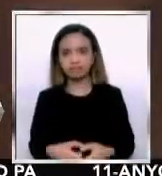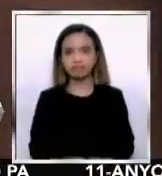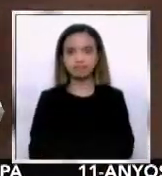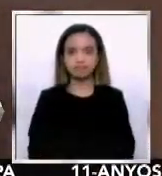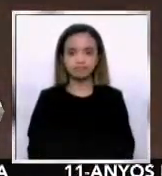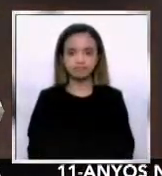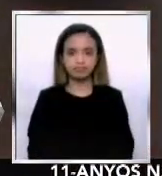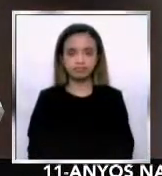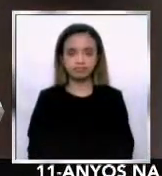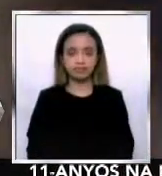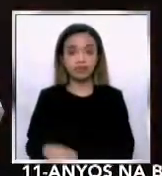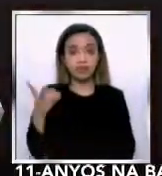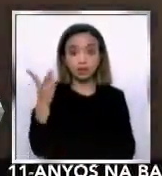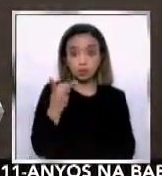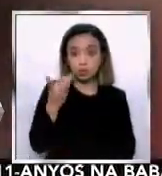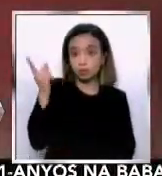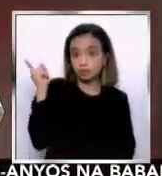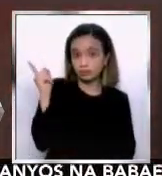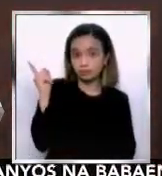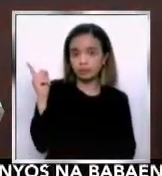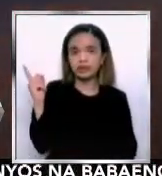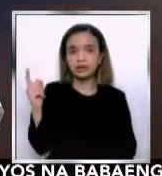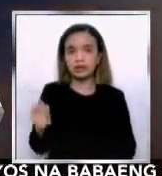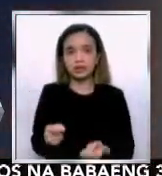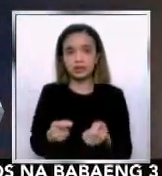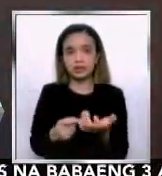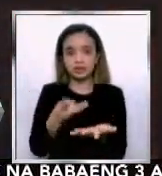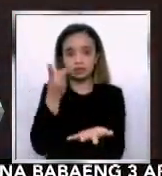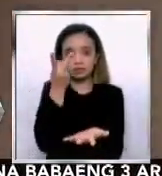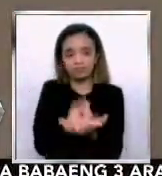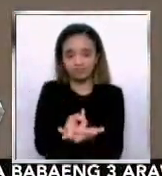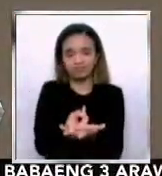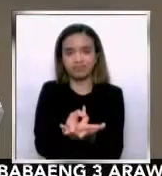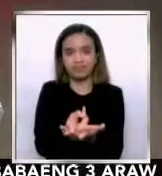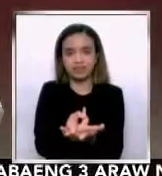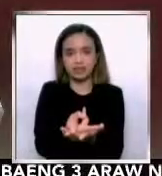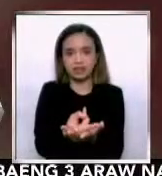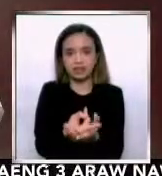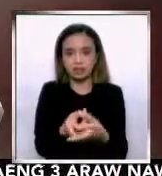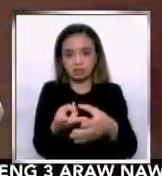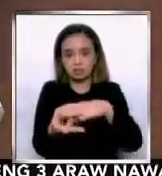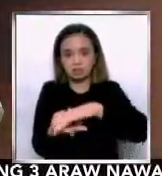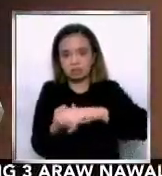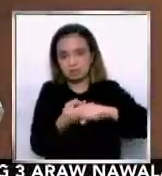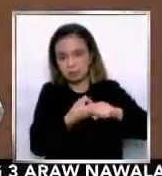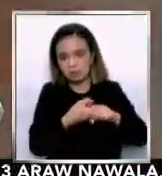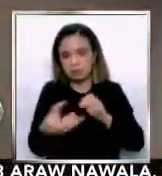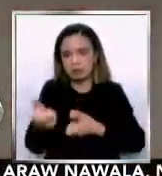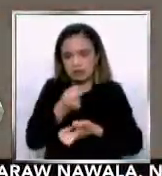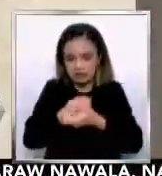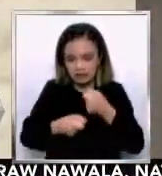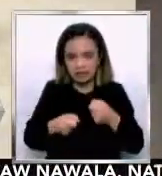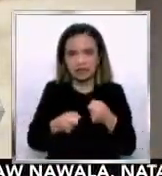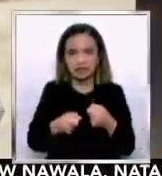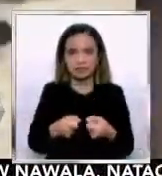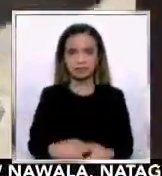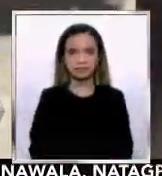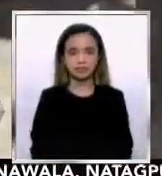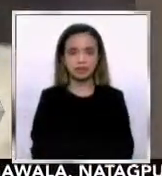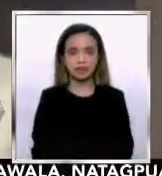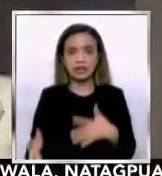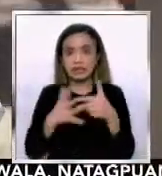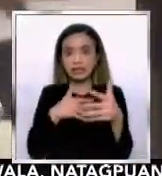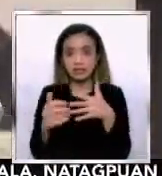Ang dalawang ito naman, mapapahiga sa kalsada habang hinihila ng lubid at tinutulak. Kahit nakahiga